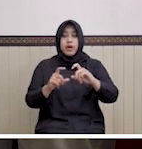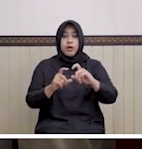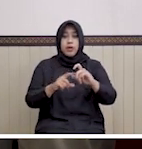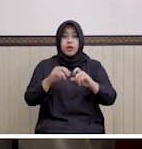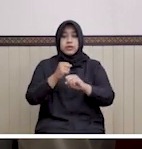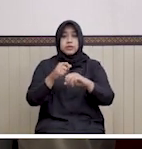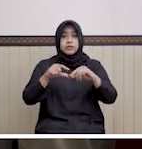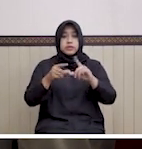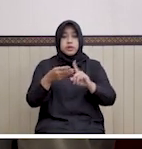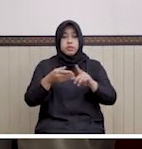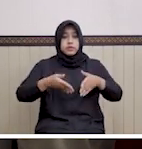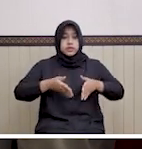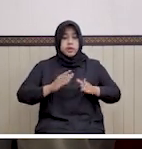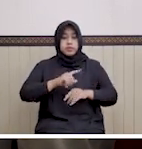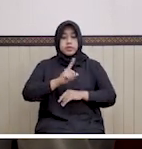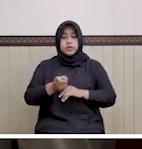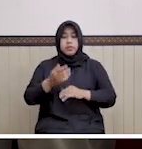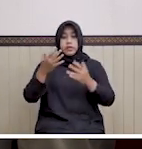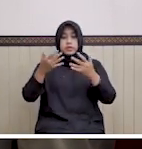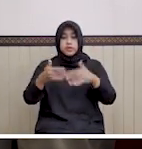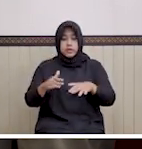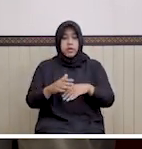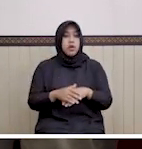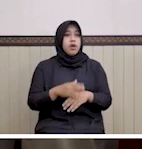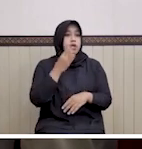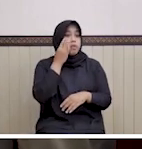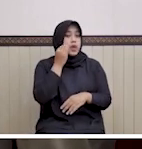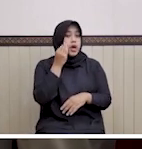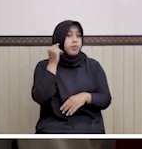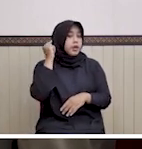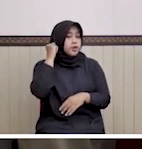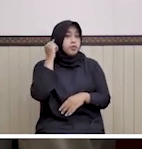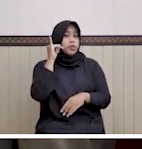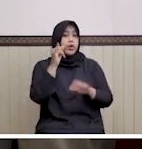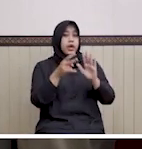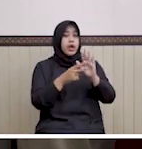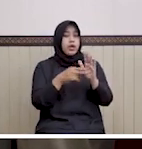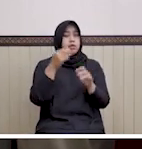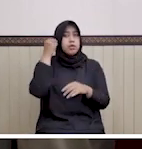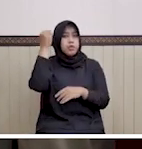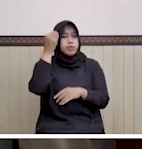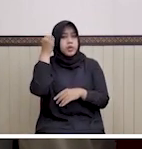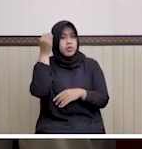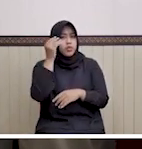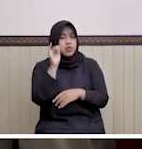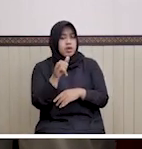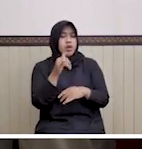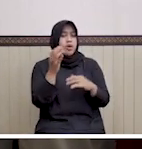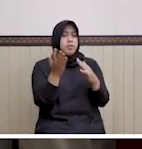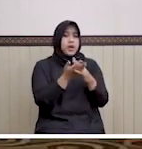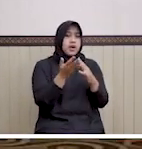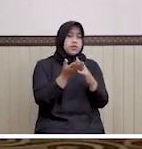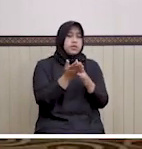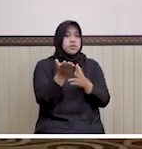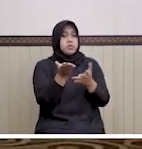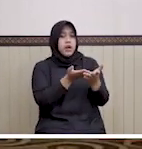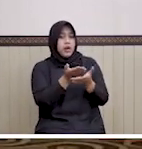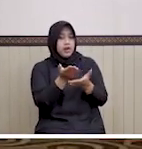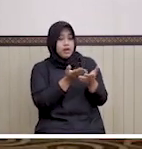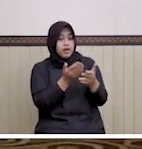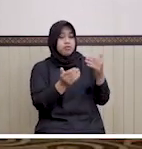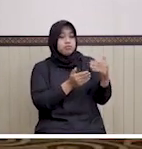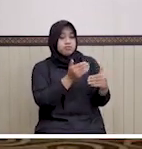selesai jadi pengalaman Ibu Iin sempat kebingungan ya karena ketika mengakses satu layanan